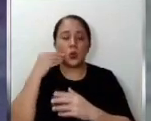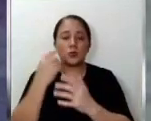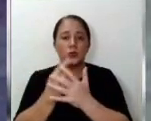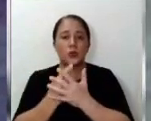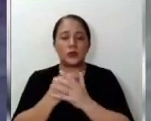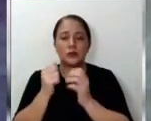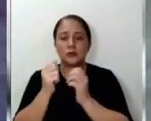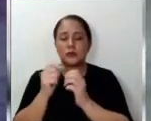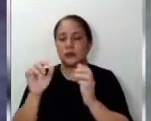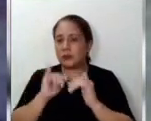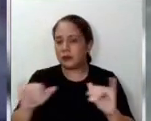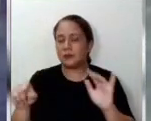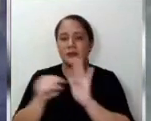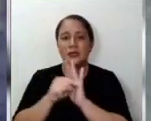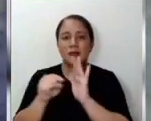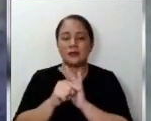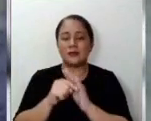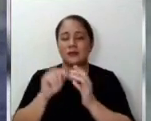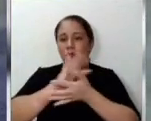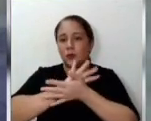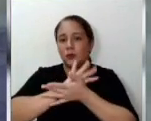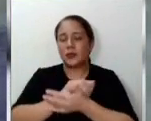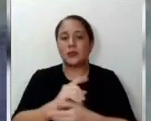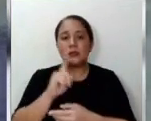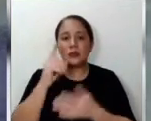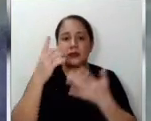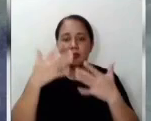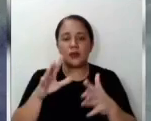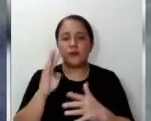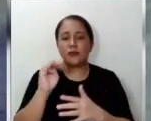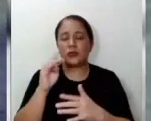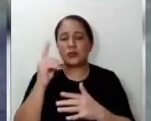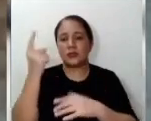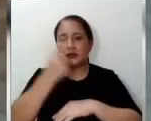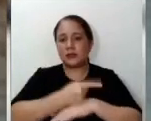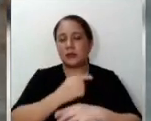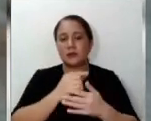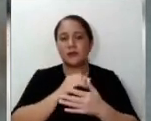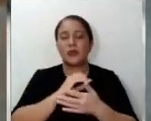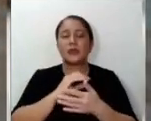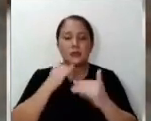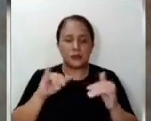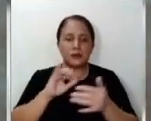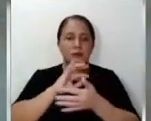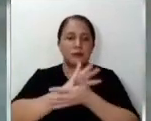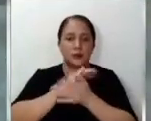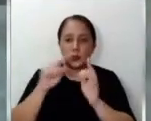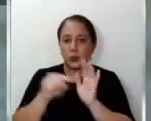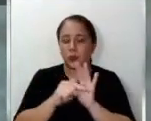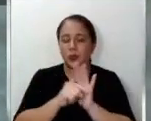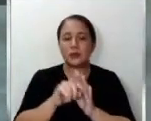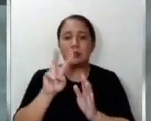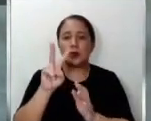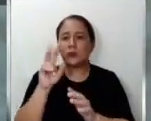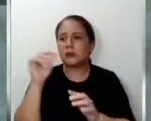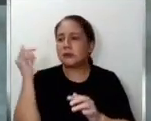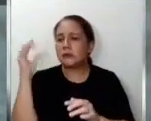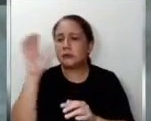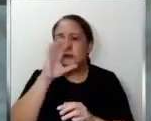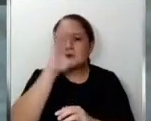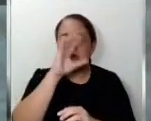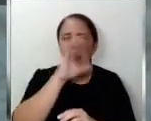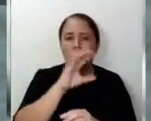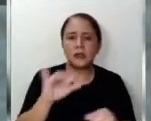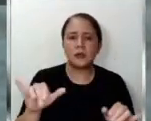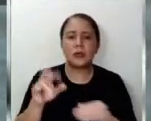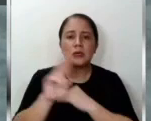sa COVID. 1 ang nakatapos na sa 14-day quarantine na COVID negative din. 2 na lang ang hindi pa rin matuntun, taga Region 10